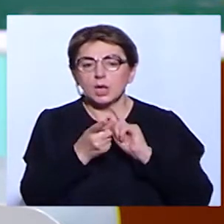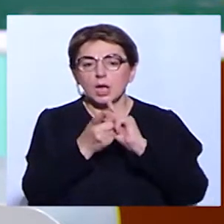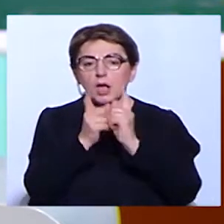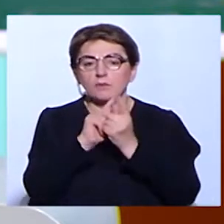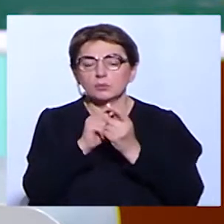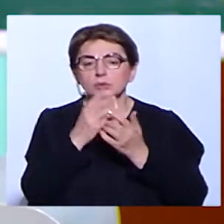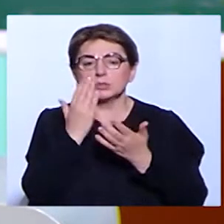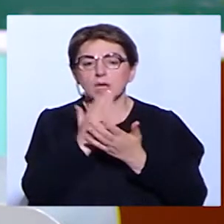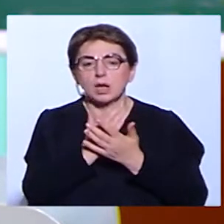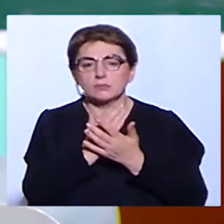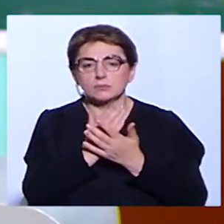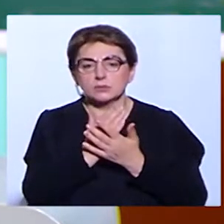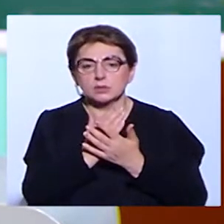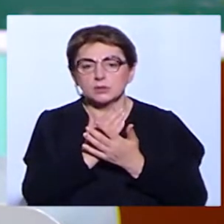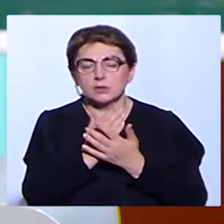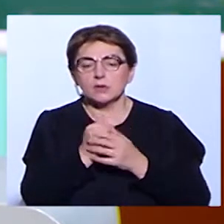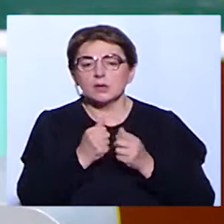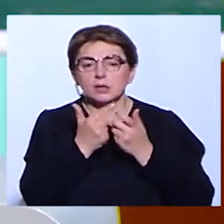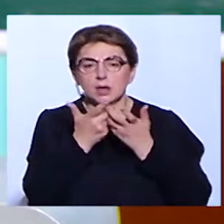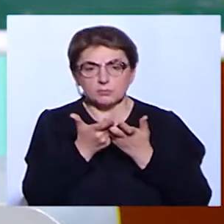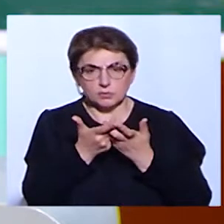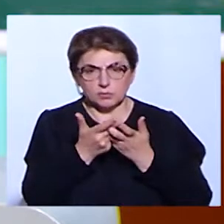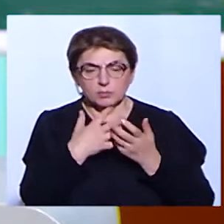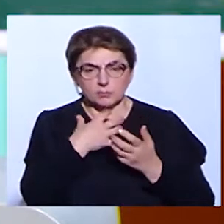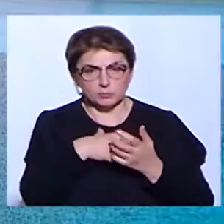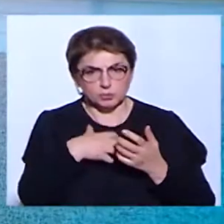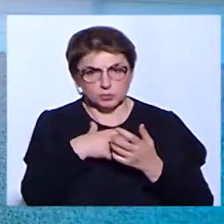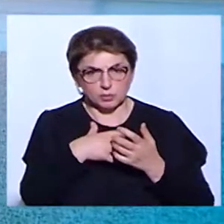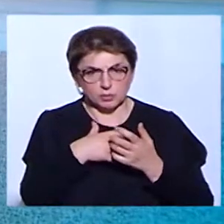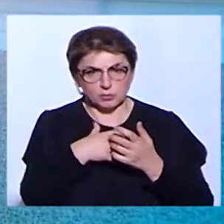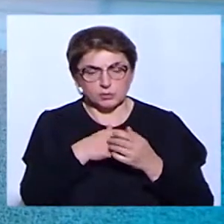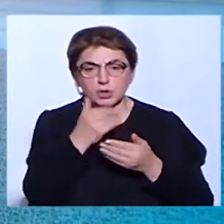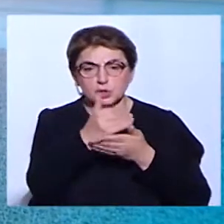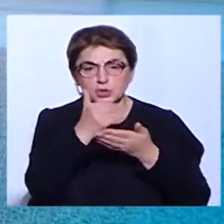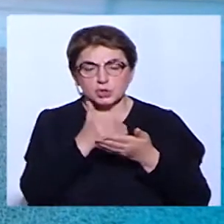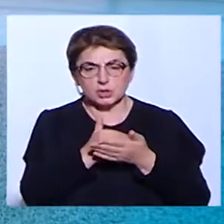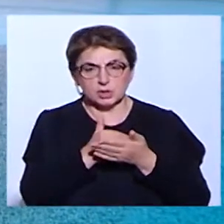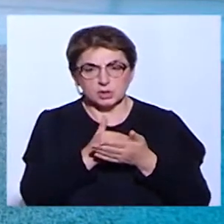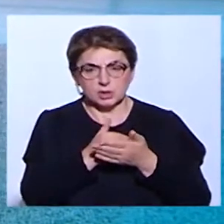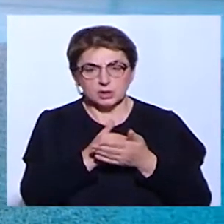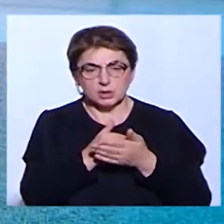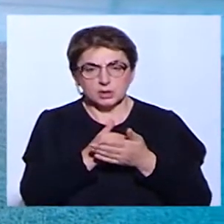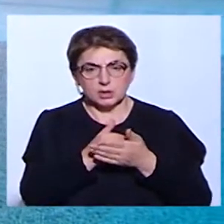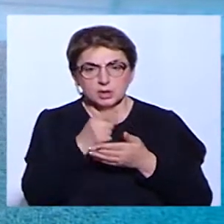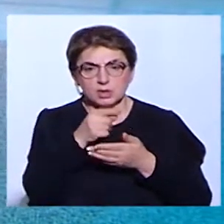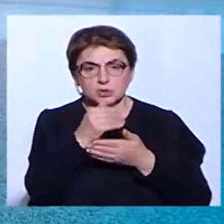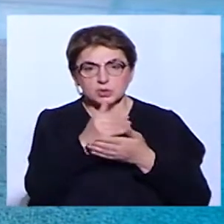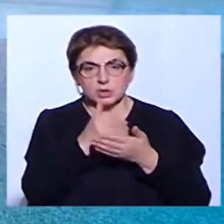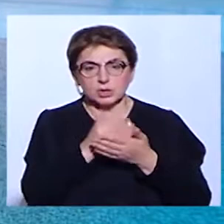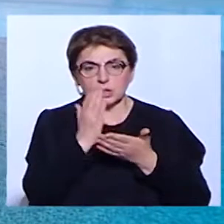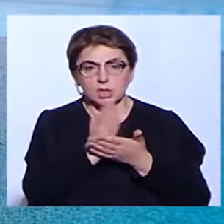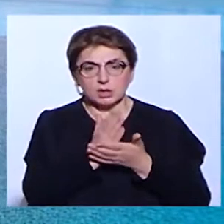ევოლუციას აქვს რამდენიმე მნიშვნელოვანი შედეგი. ერთ-ერთი შედეგი